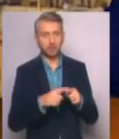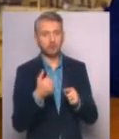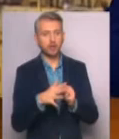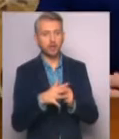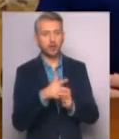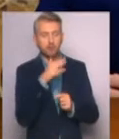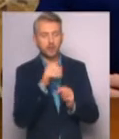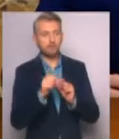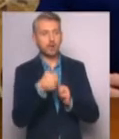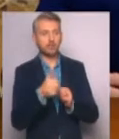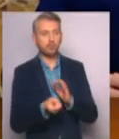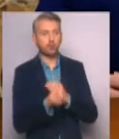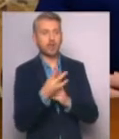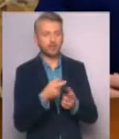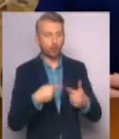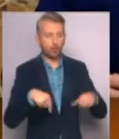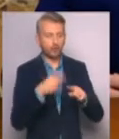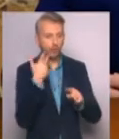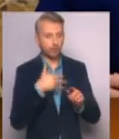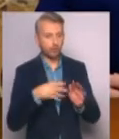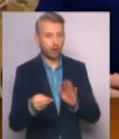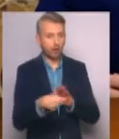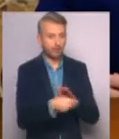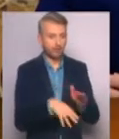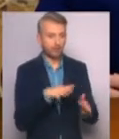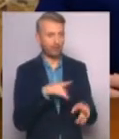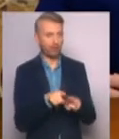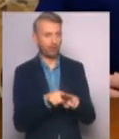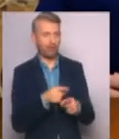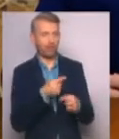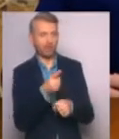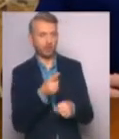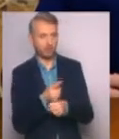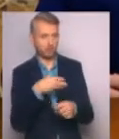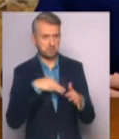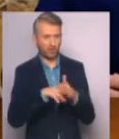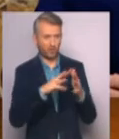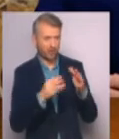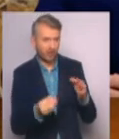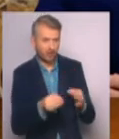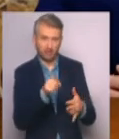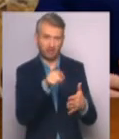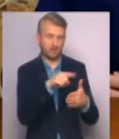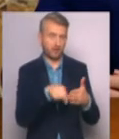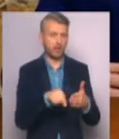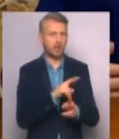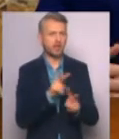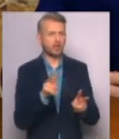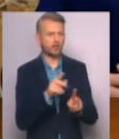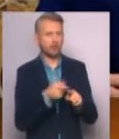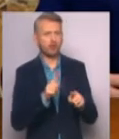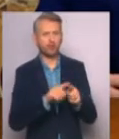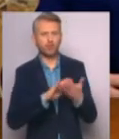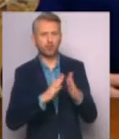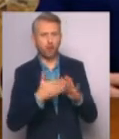появі на окрузі, коли агітація була, це було як анекдот, якщо чесно. Метро на Виноградар, це ніхто не вірив. Тому ніхто не піарив цю ситуацію від